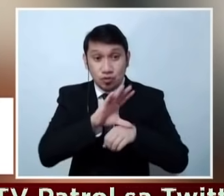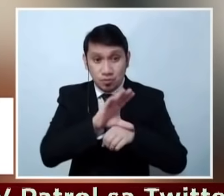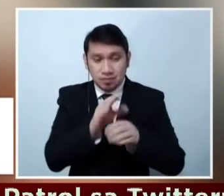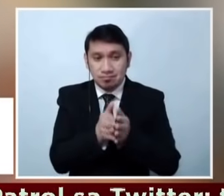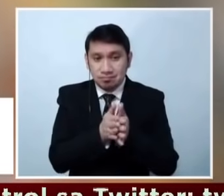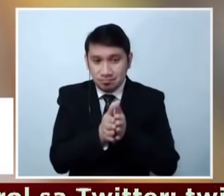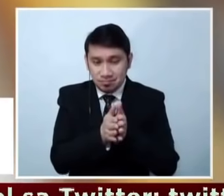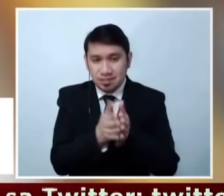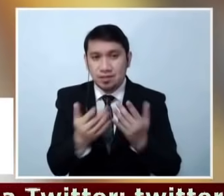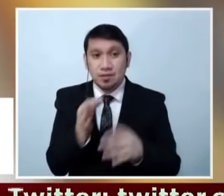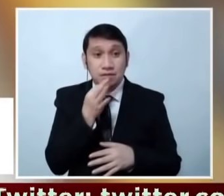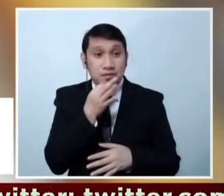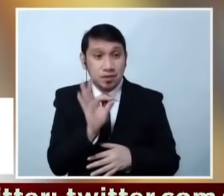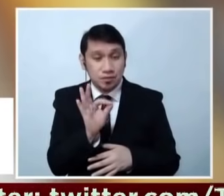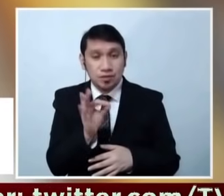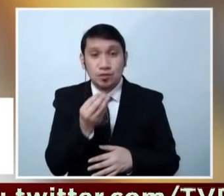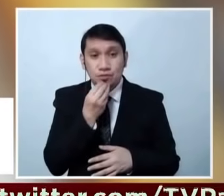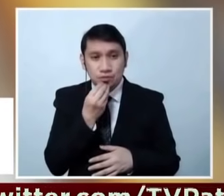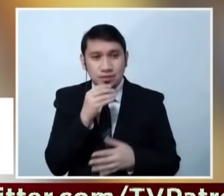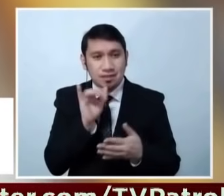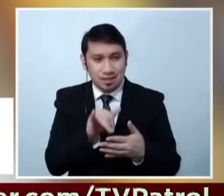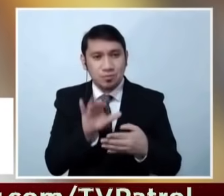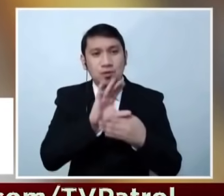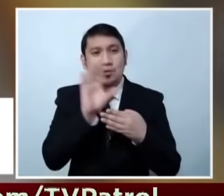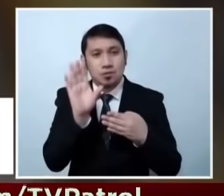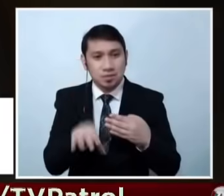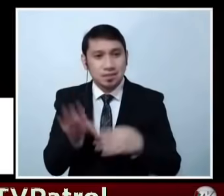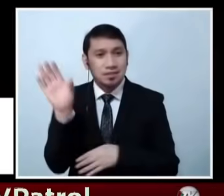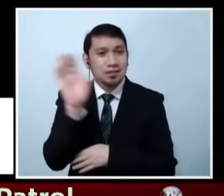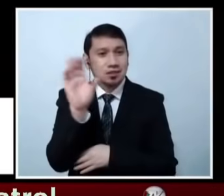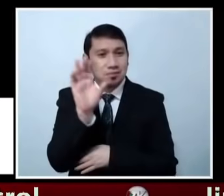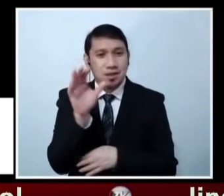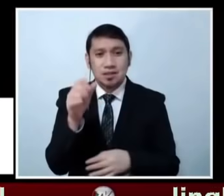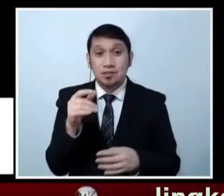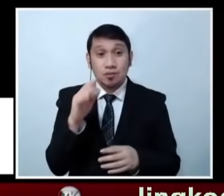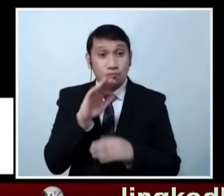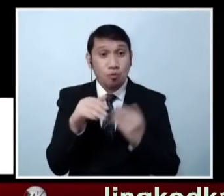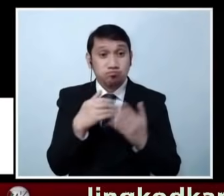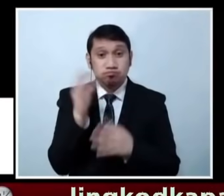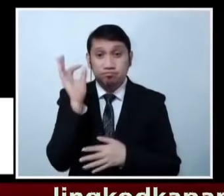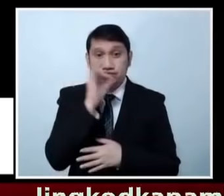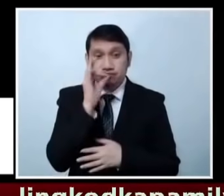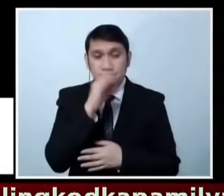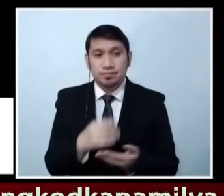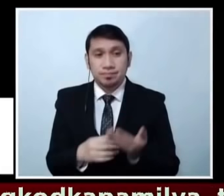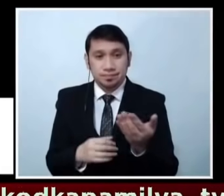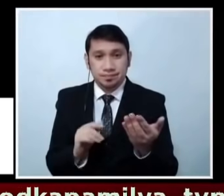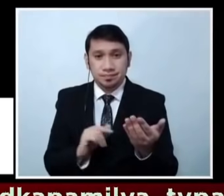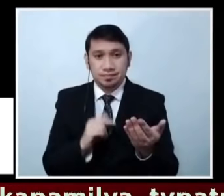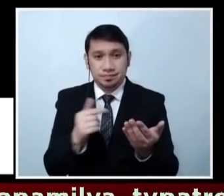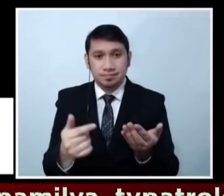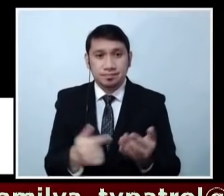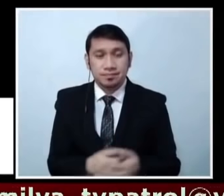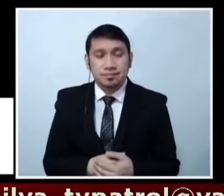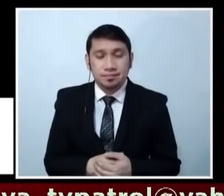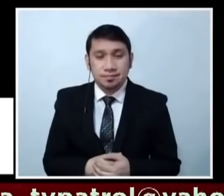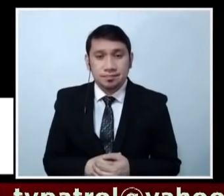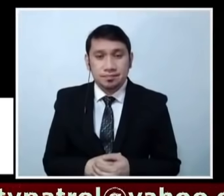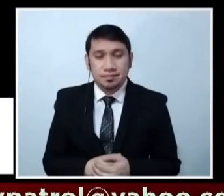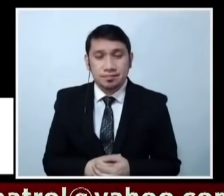na kukumpleto sa Pasko ng bawat Pilipino. Gracie Rutao, ABS-CBN News, Pampanga.